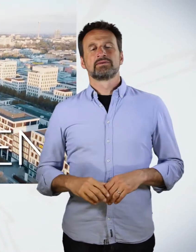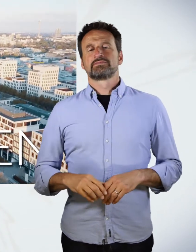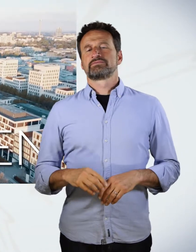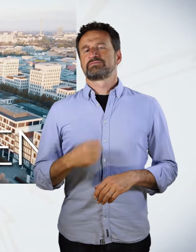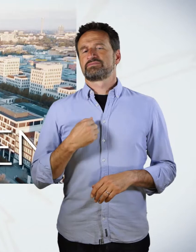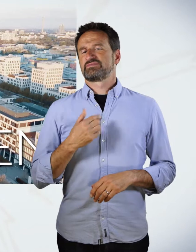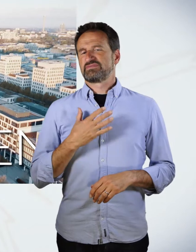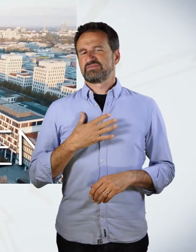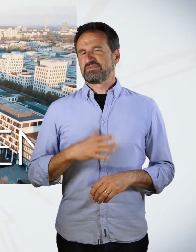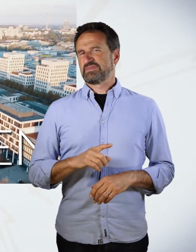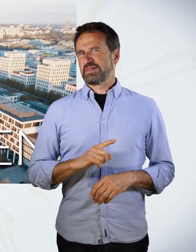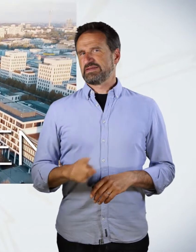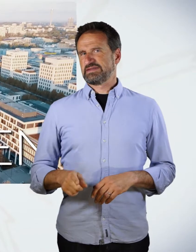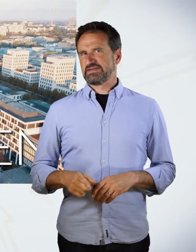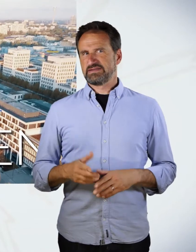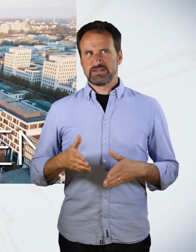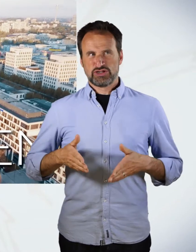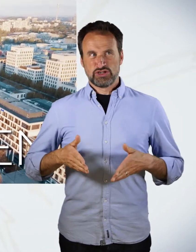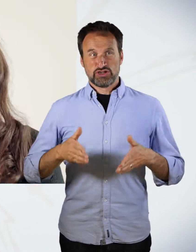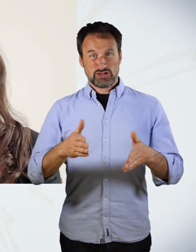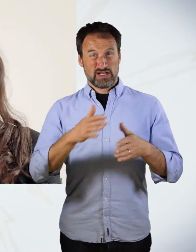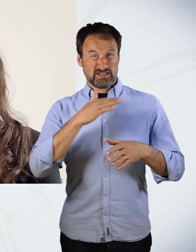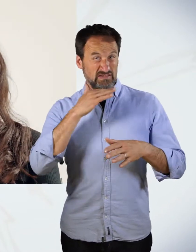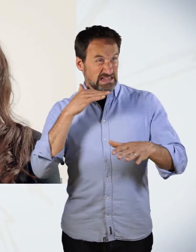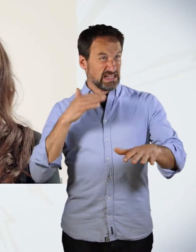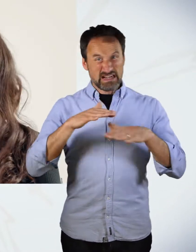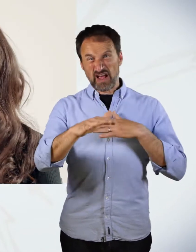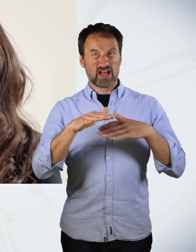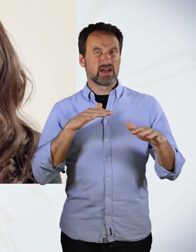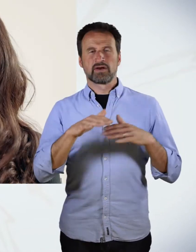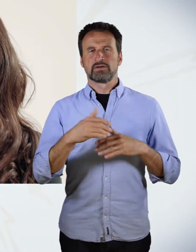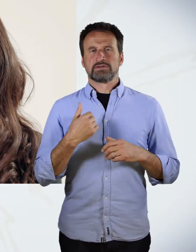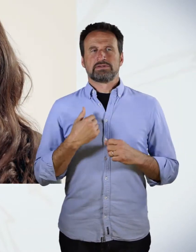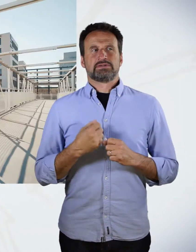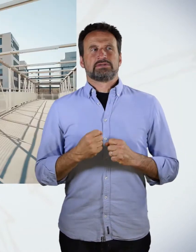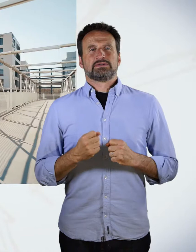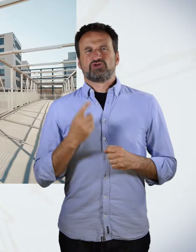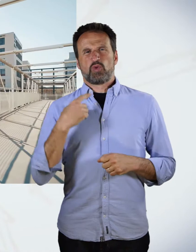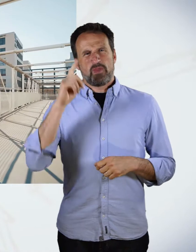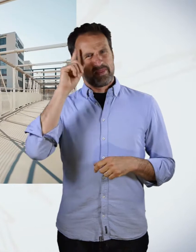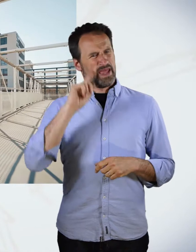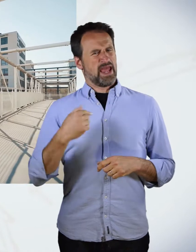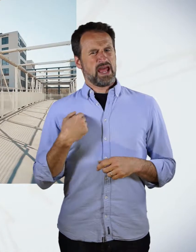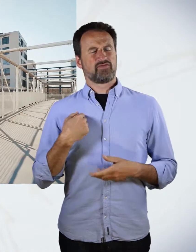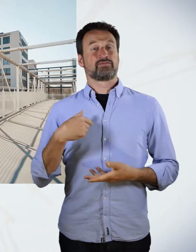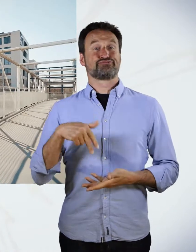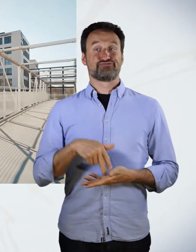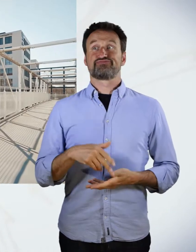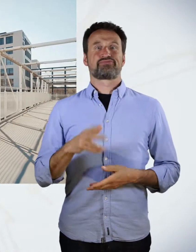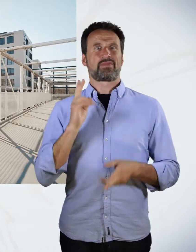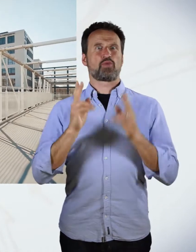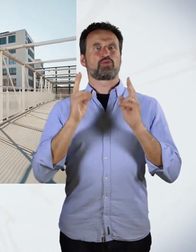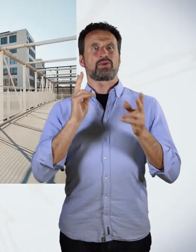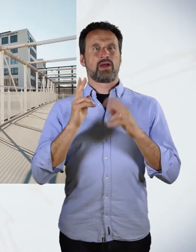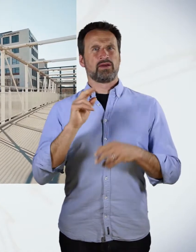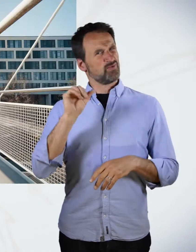Ich mag es gar nicht an viel befahrenen Straßen. Es hat mich das schon ein bisschen genervt, an dieser Autobahn rumzustehen. Und vor allem